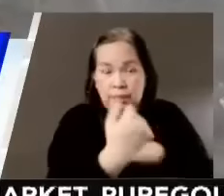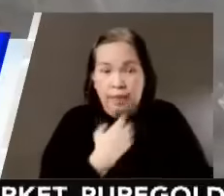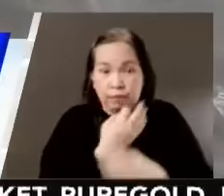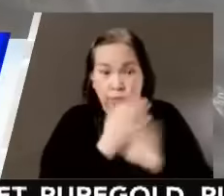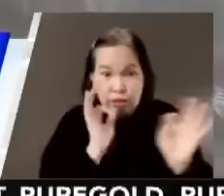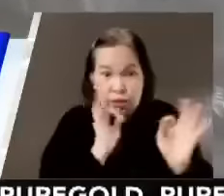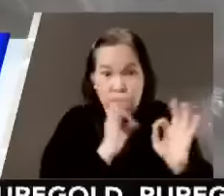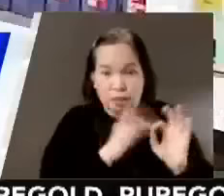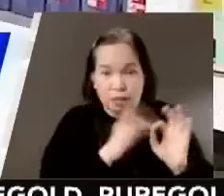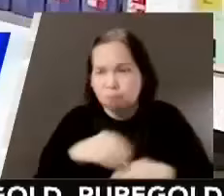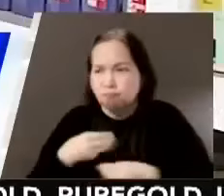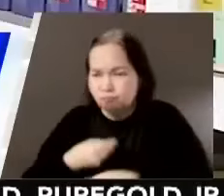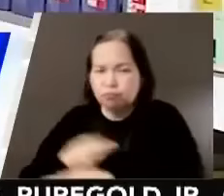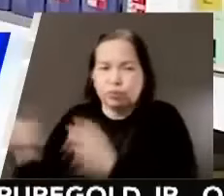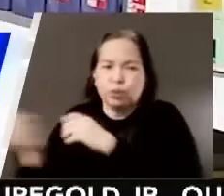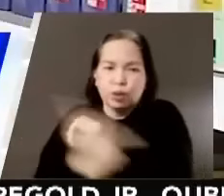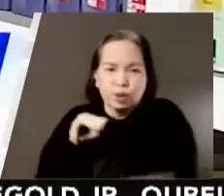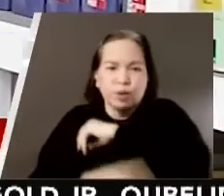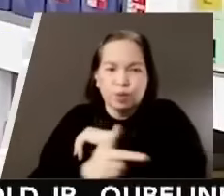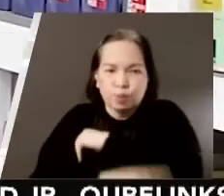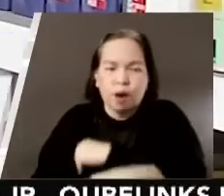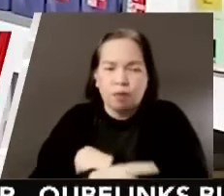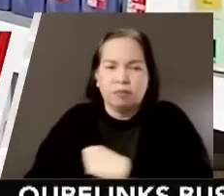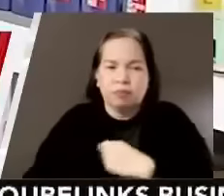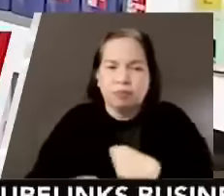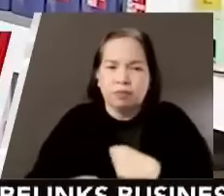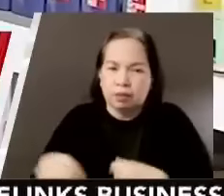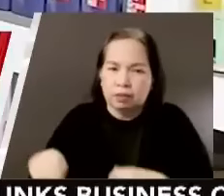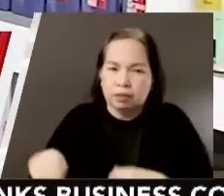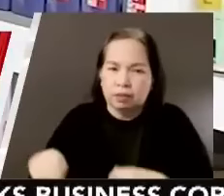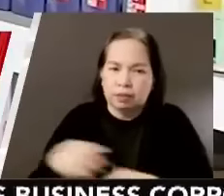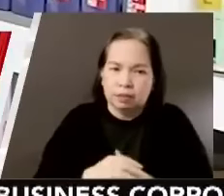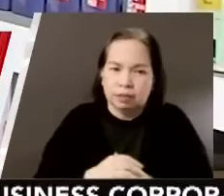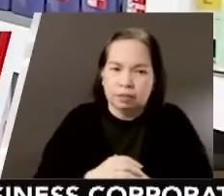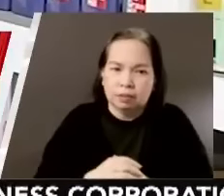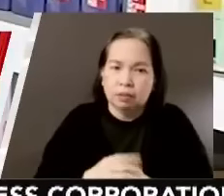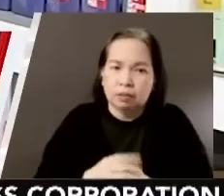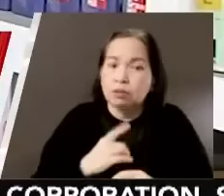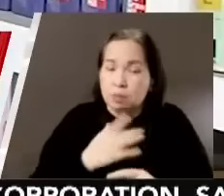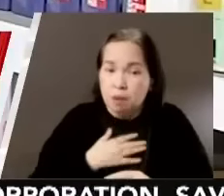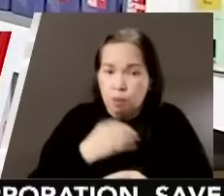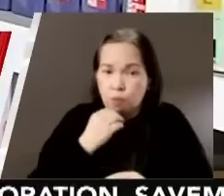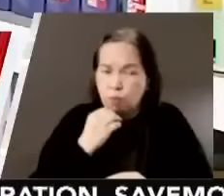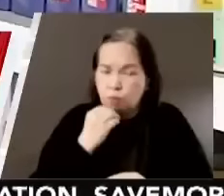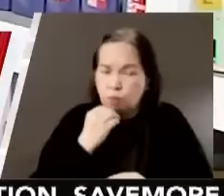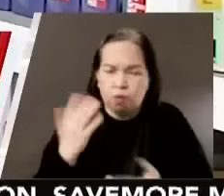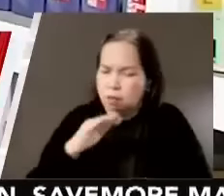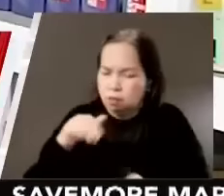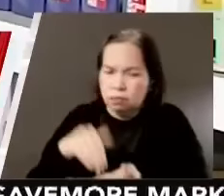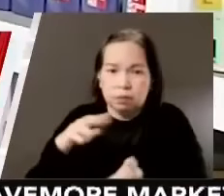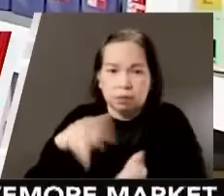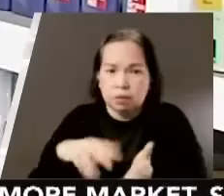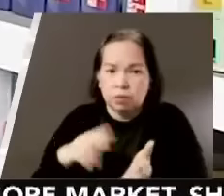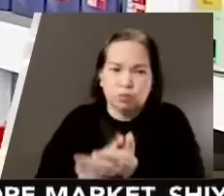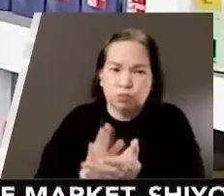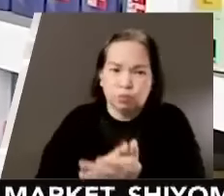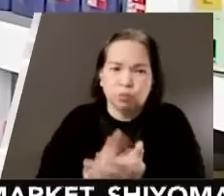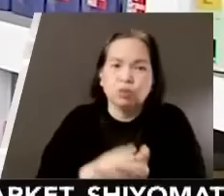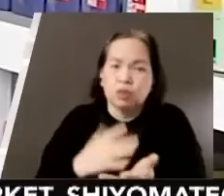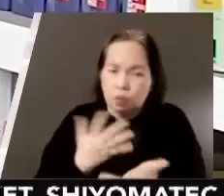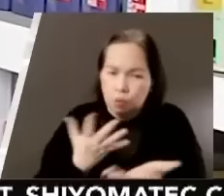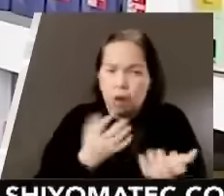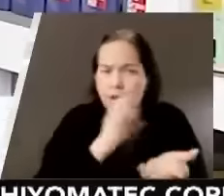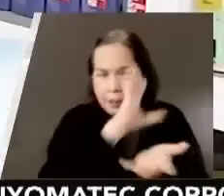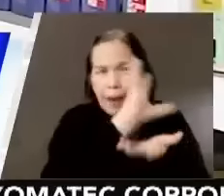niya sa pagbabasa. Doon kayo sa amin, wala masyadong mga reading center sa mga school. Kaya gusto ko nang magkaroon din ng mga ganun. Kasi